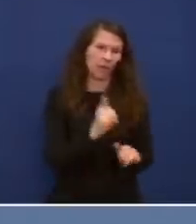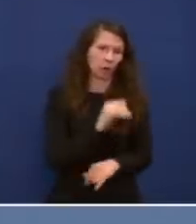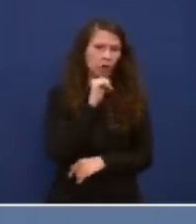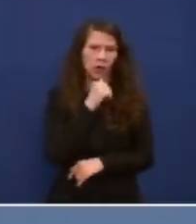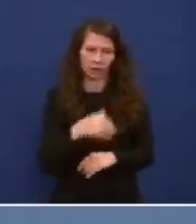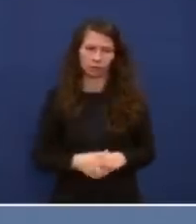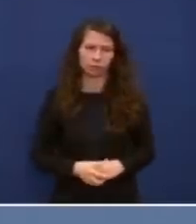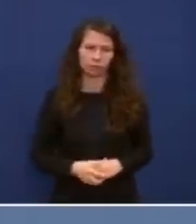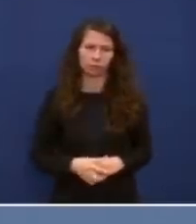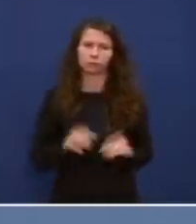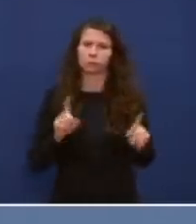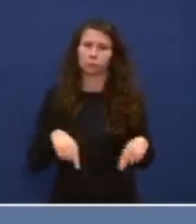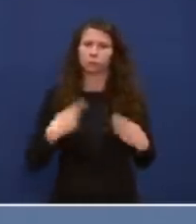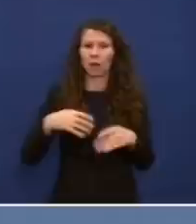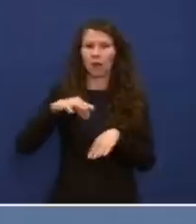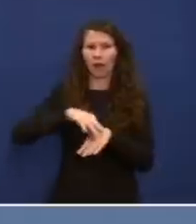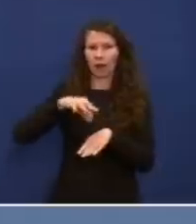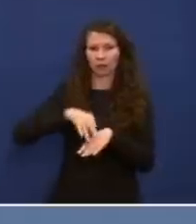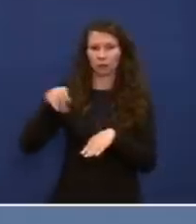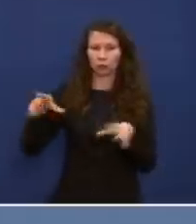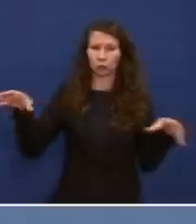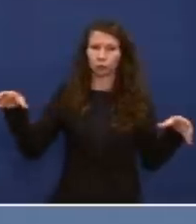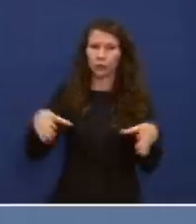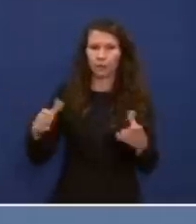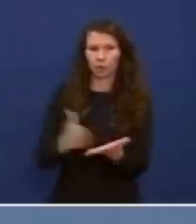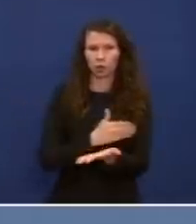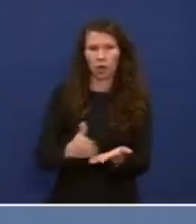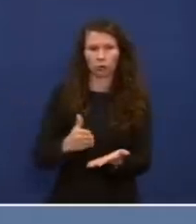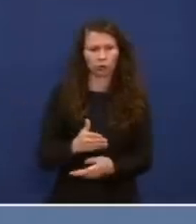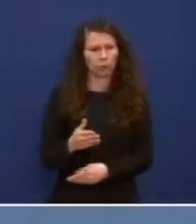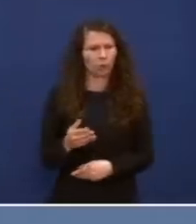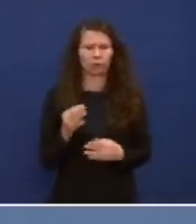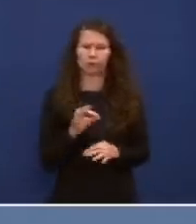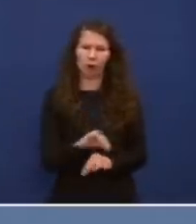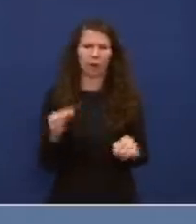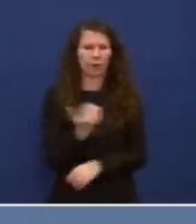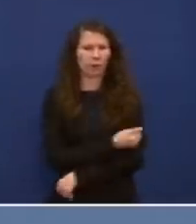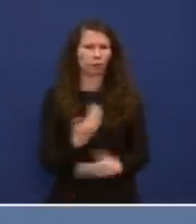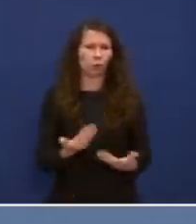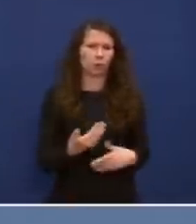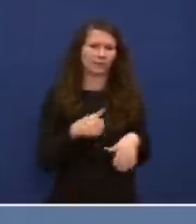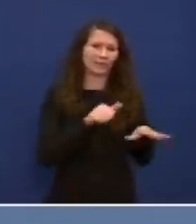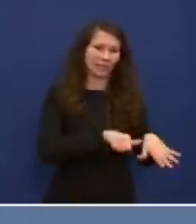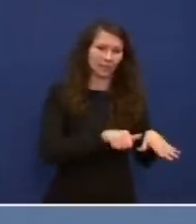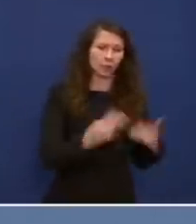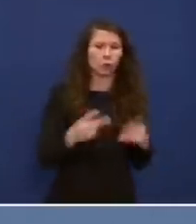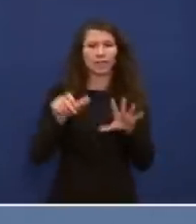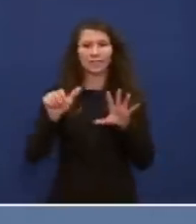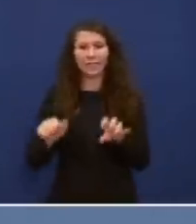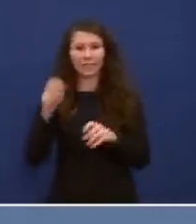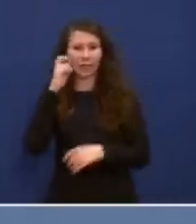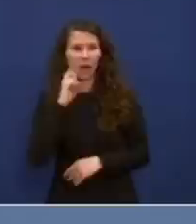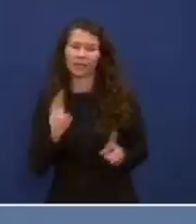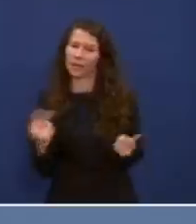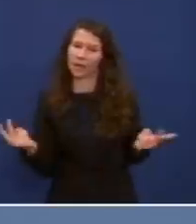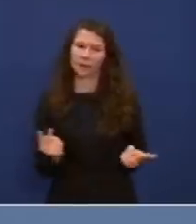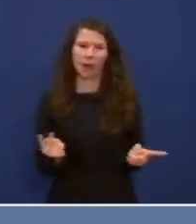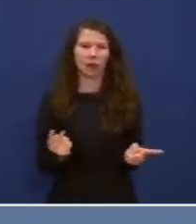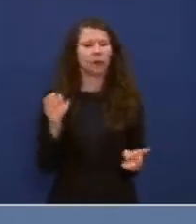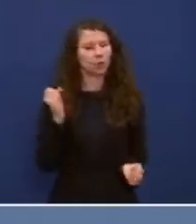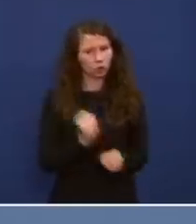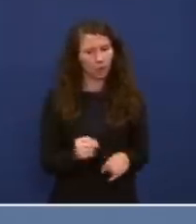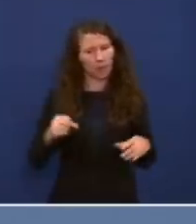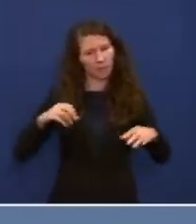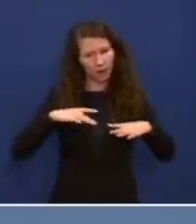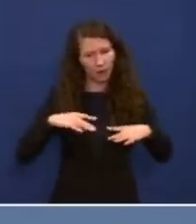man ja gemeinsam mit dem impfenden Arzt trifft. Das gilt aber für jede Impfung, egal ob ich 16 bin oder 60. Das ist eine individuelle Entscheidung, ob, und es ist eine